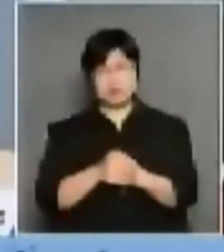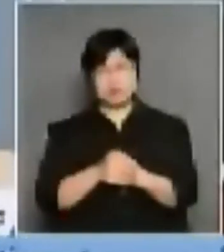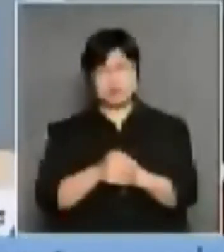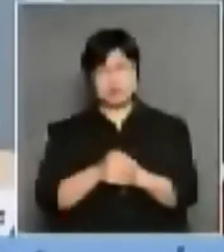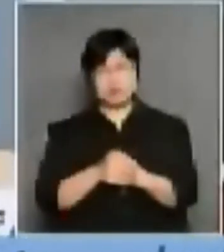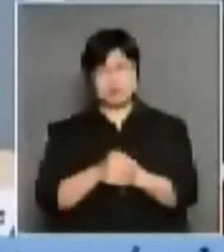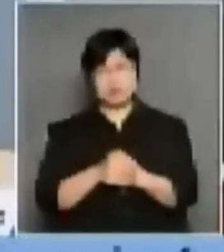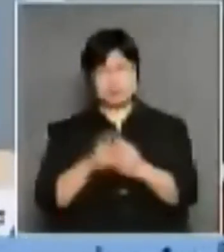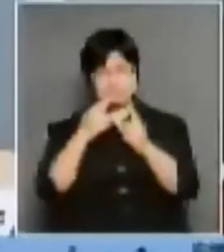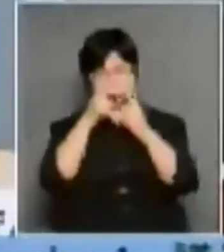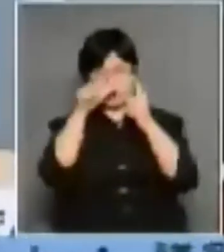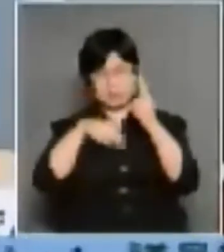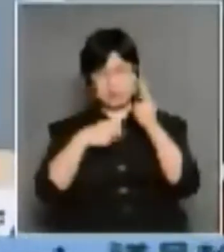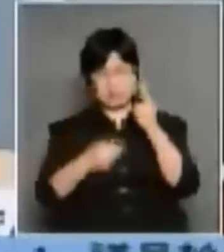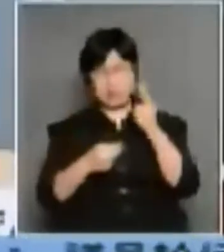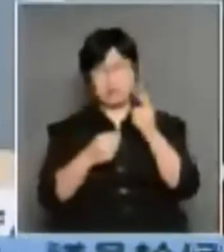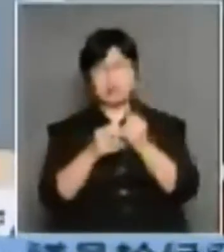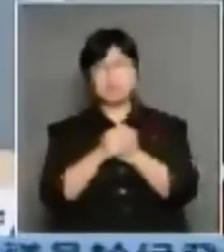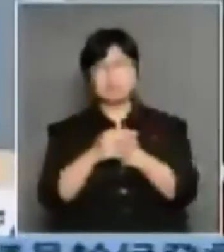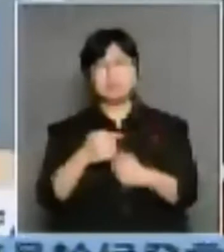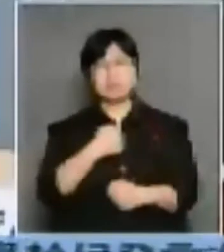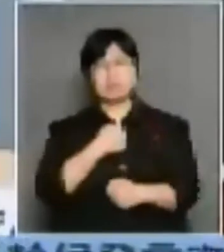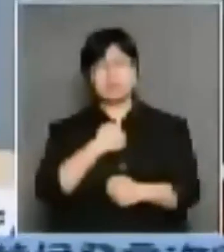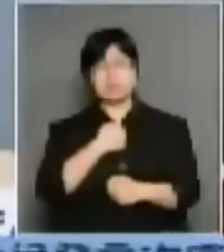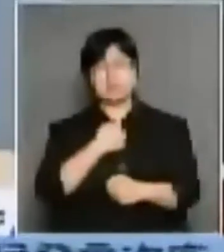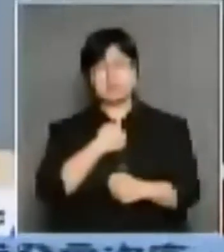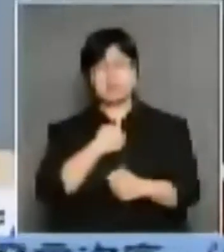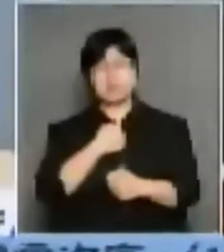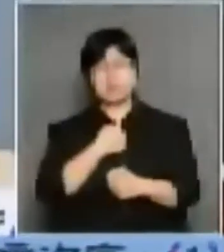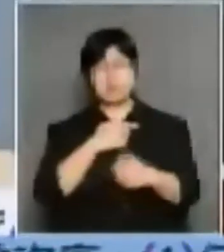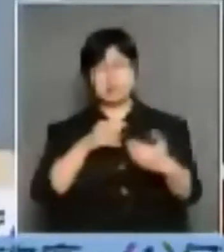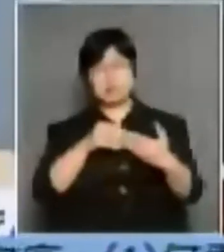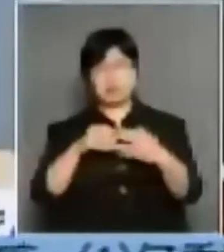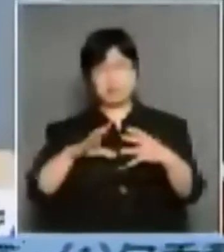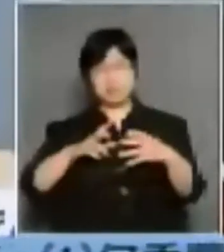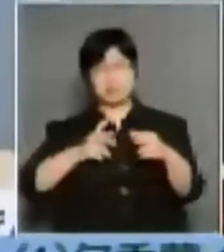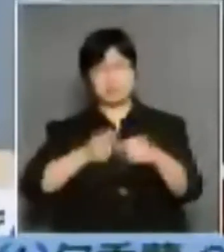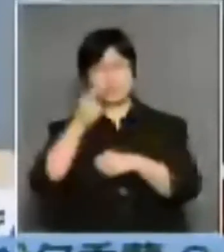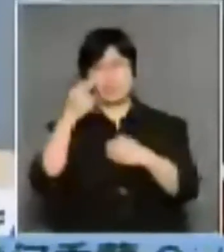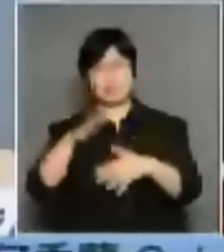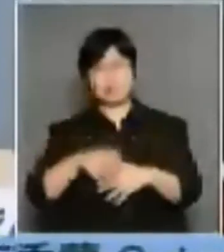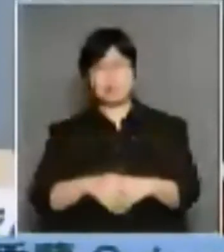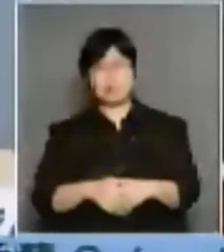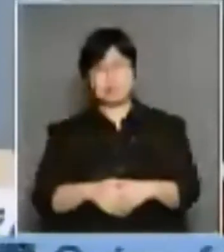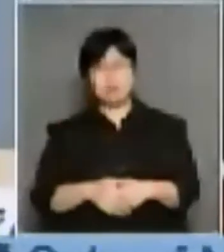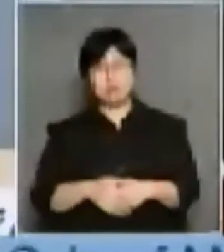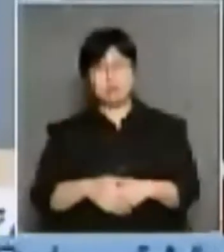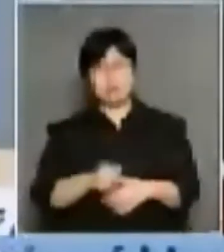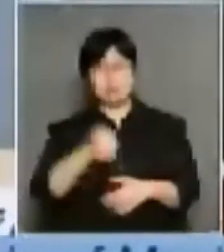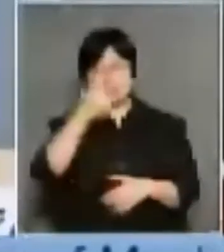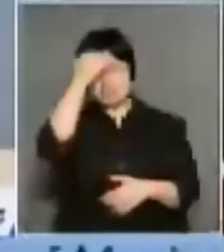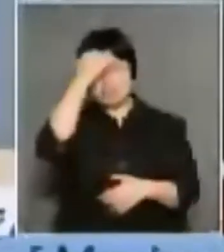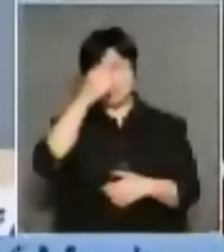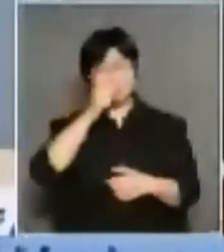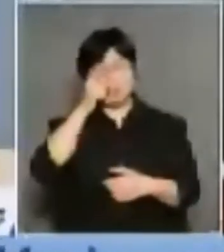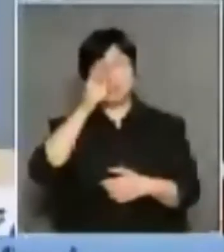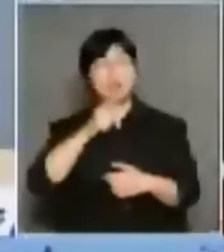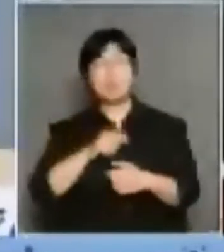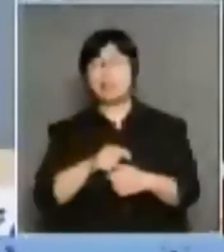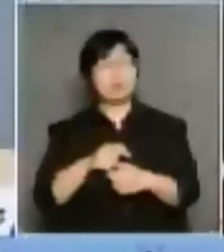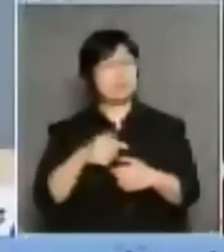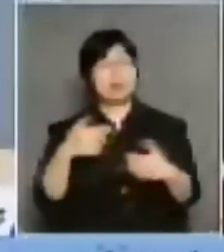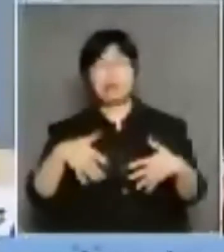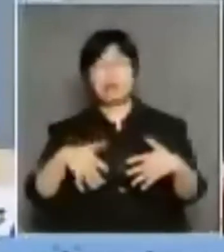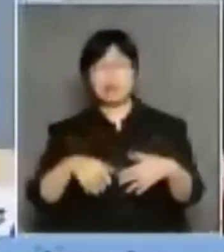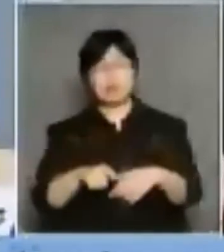12月7號我被剪布之後，按咔咔睡醒去接受訪問，喂完了了，怎樣？我